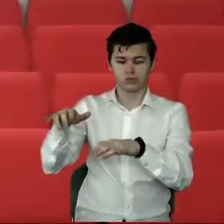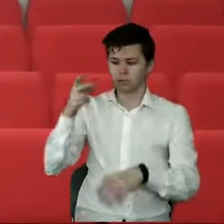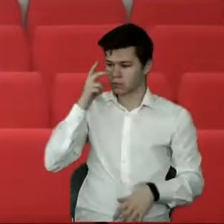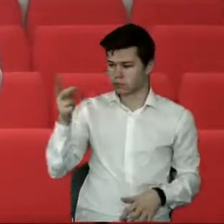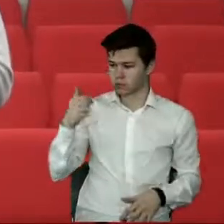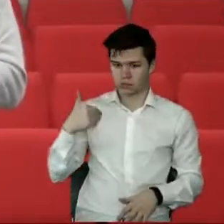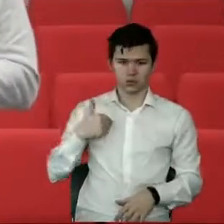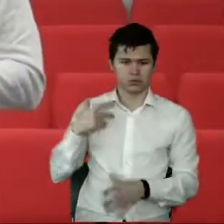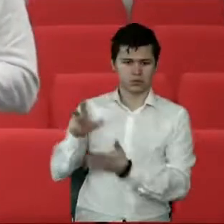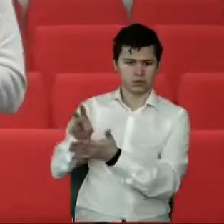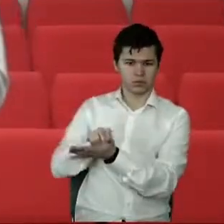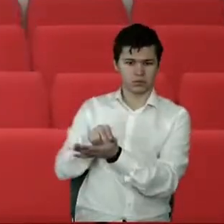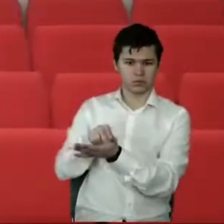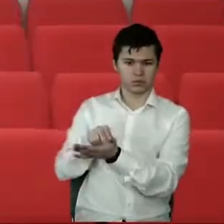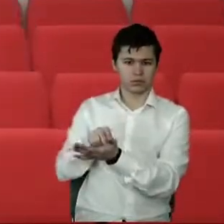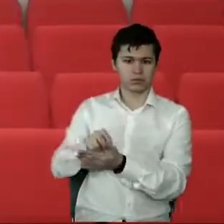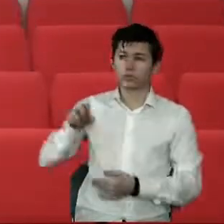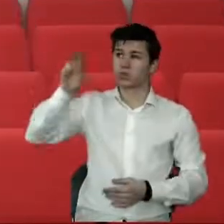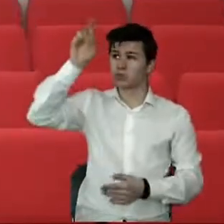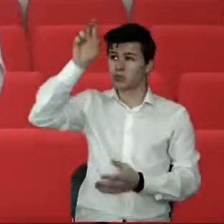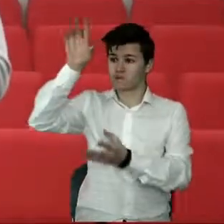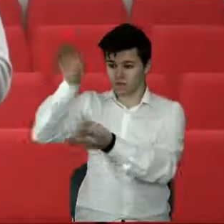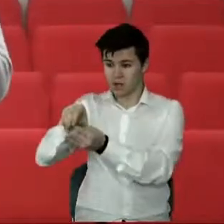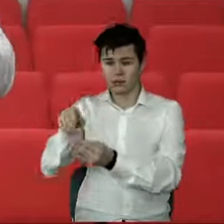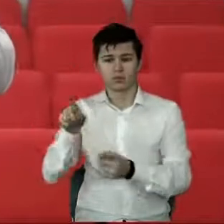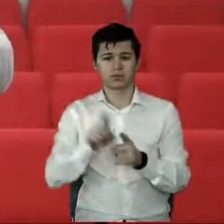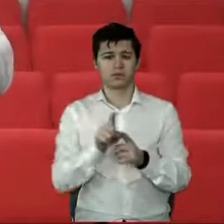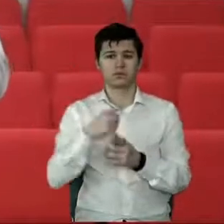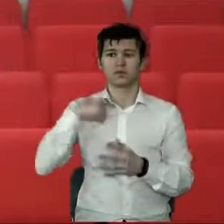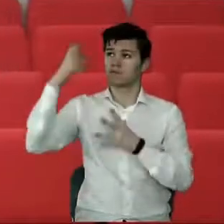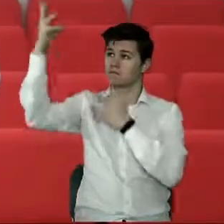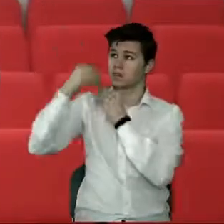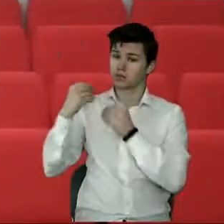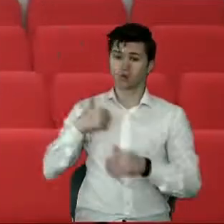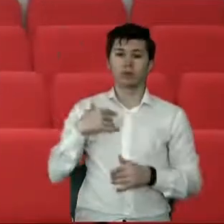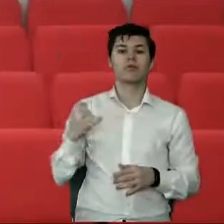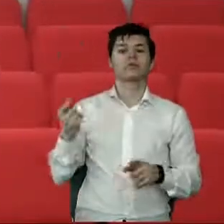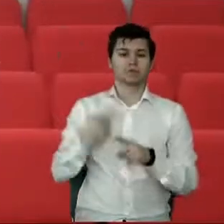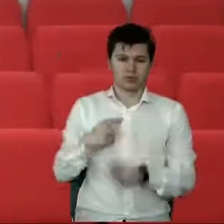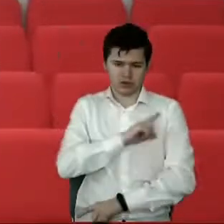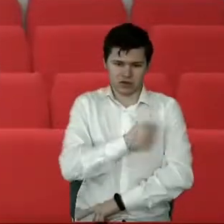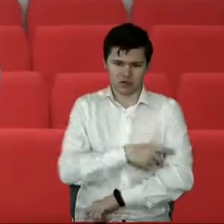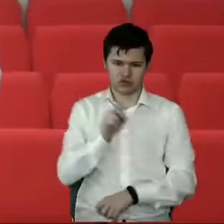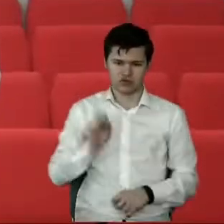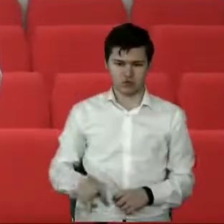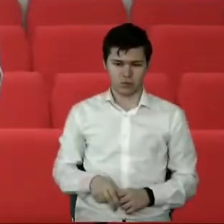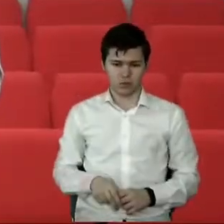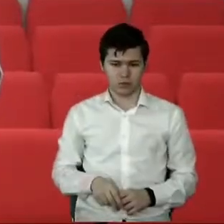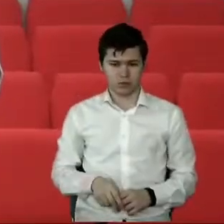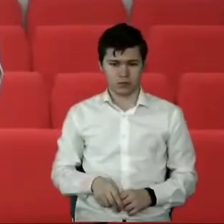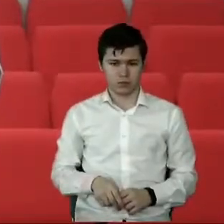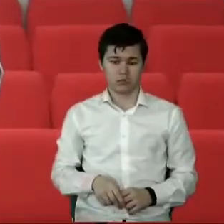сердце, в его жизни, чтобы помазание Господне почило на нем. И Господу было это